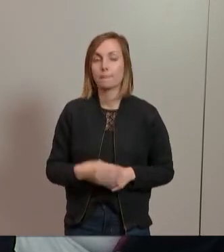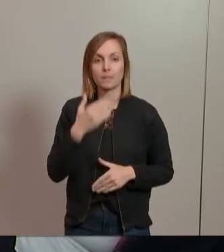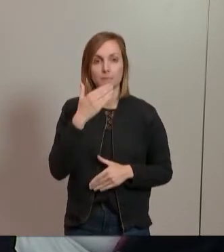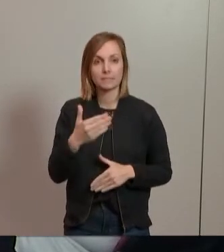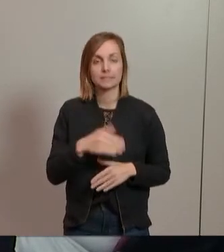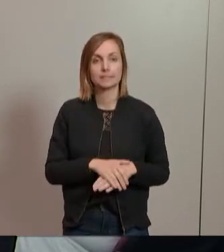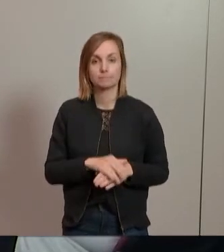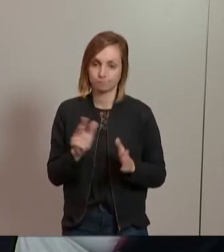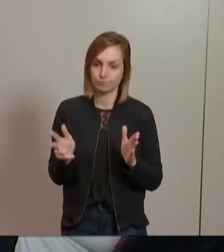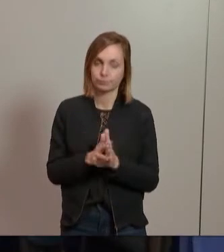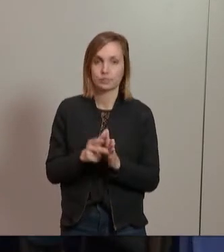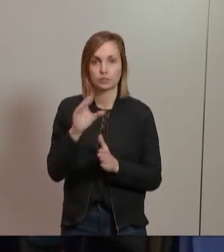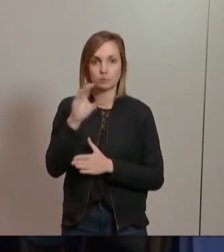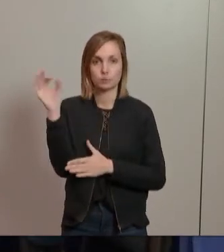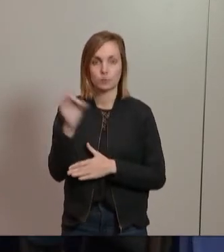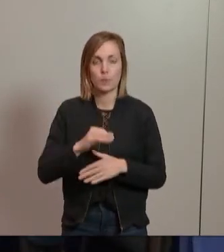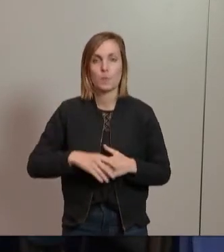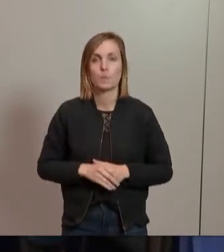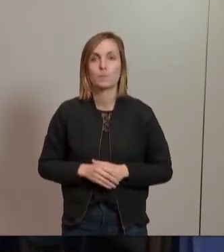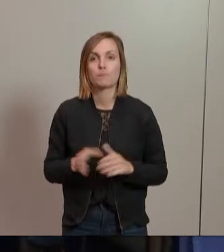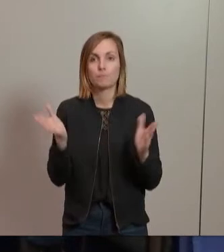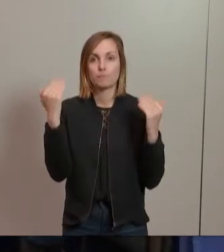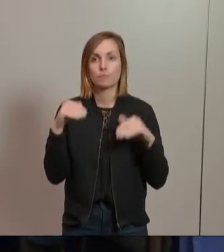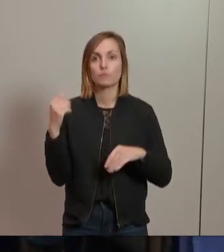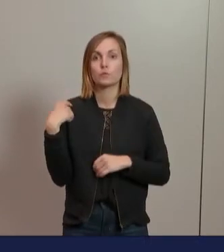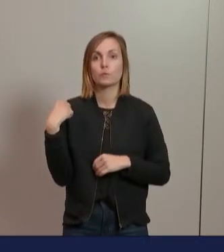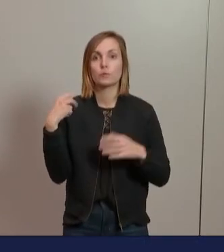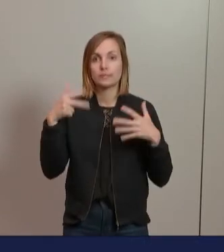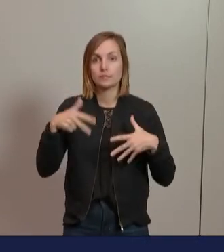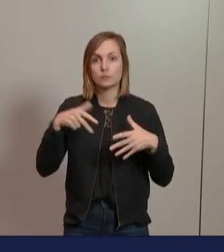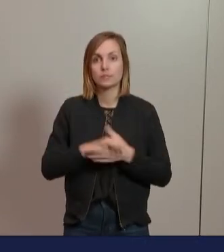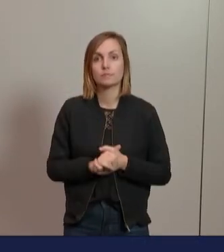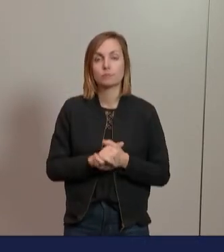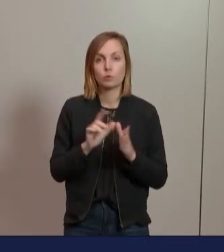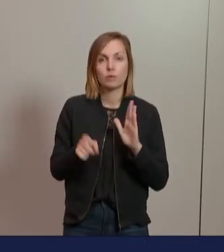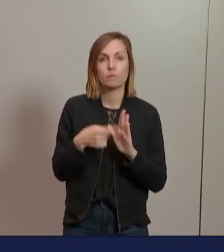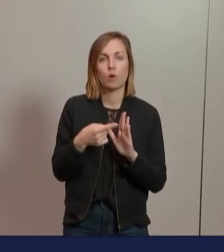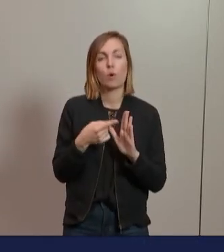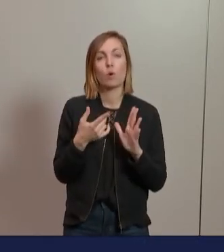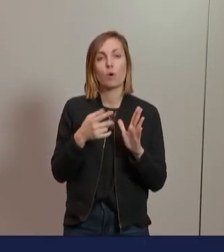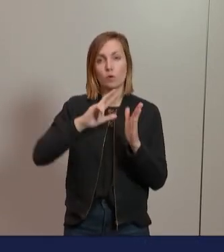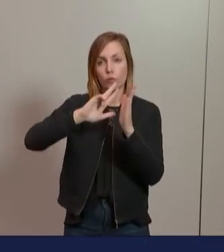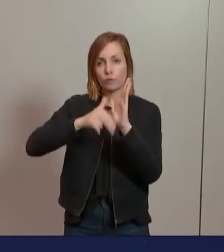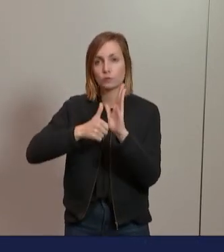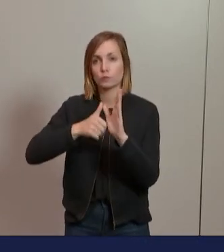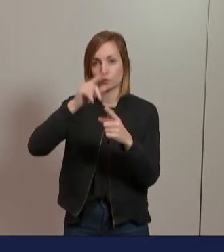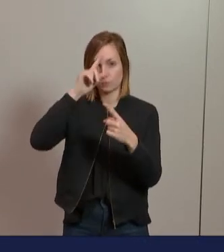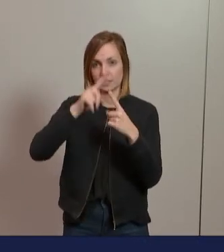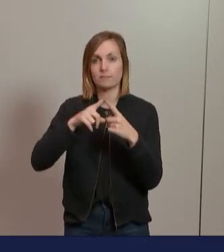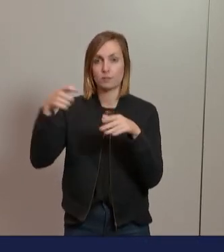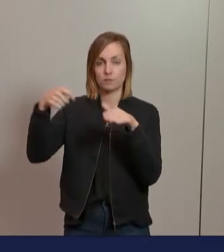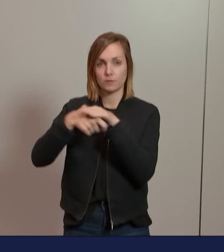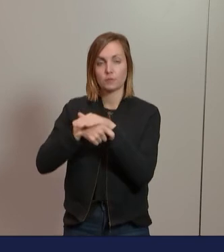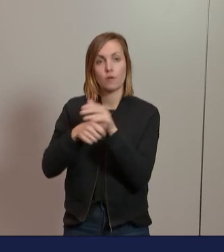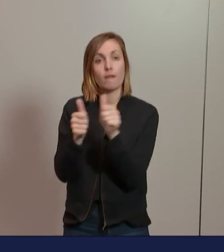Merci. Délibération adoptée à l'unanimité. Délibération numéro 18, renouvellement de la convention d'objectifs et de financement avec